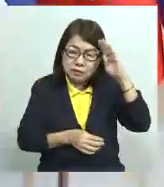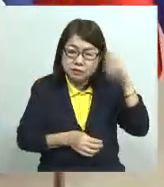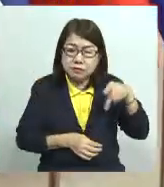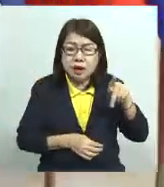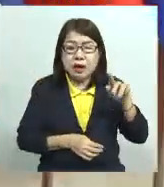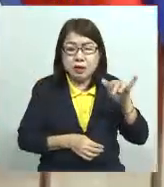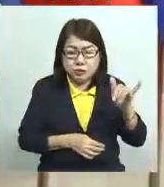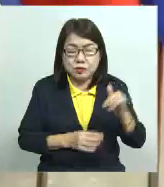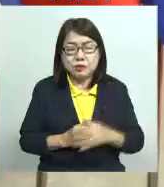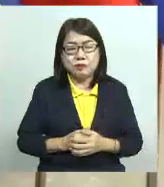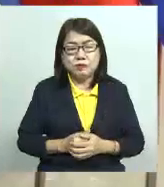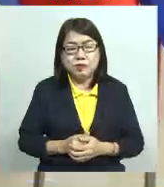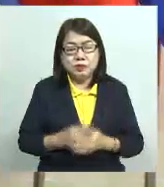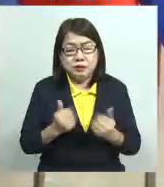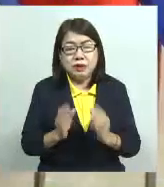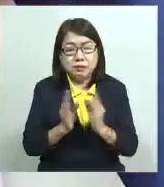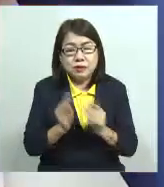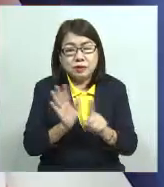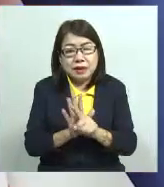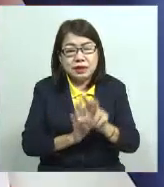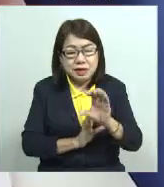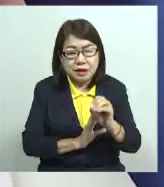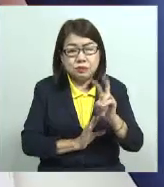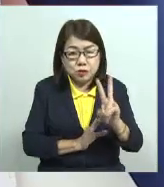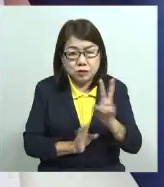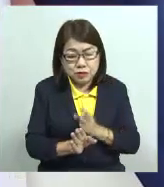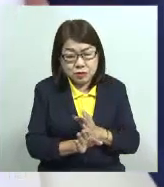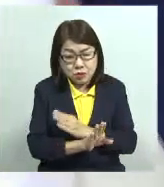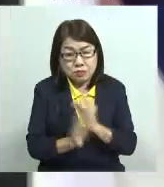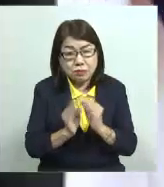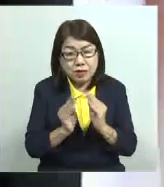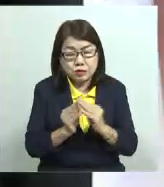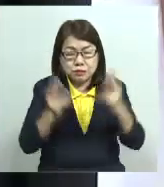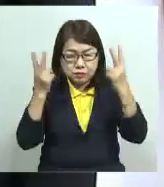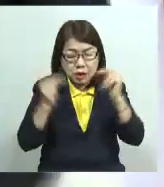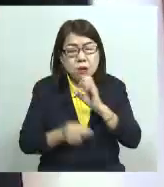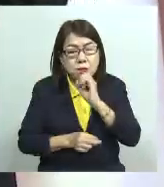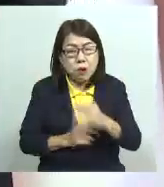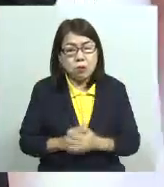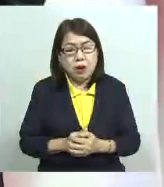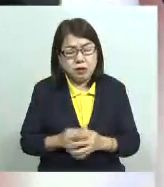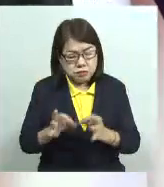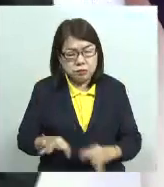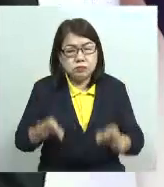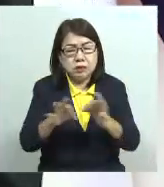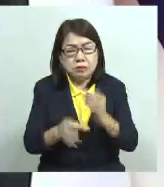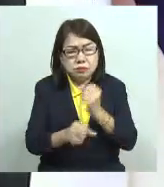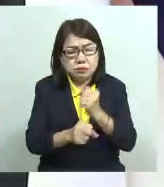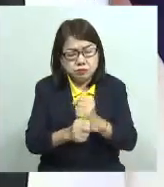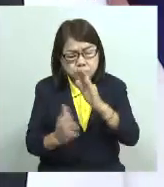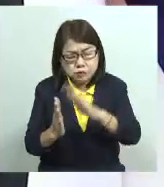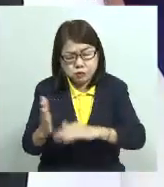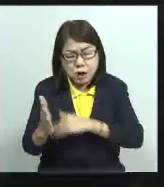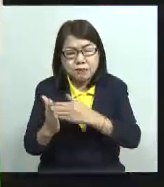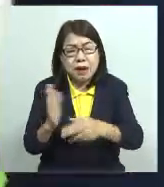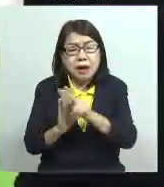มรัฐมนตรีต่างประเทศอาเซียนครั้งที่52นายกรัฐมนตรีได้ย้ำถึงความสำคัญของความต่อเนื่องในการดำเนินนโยบาย